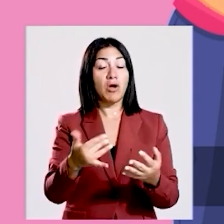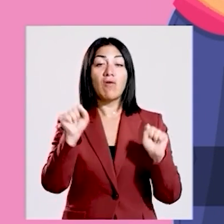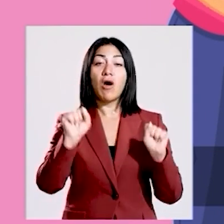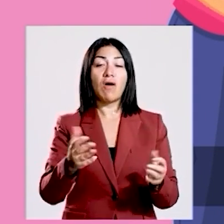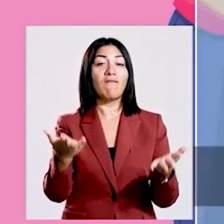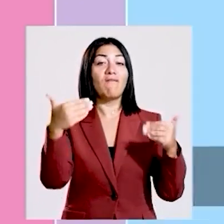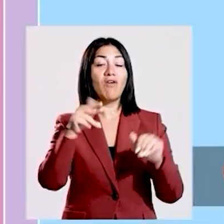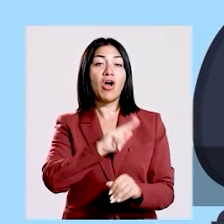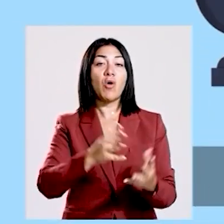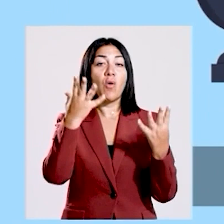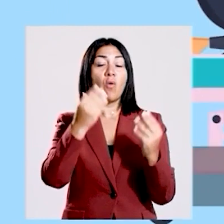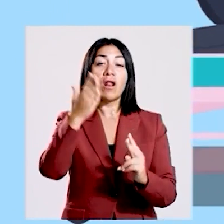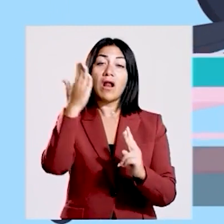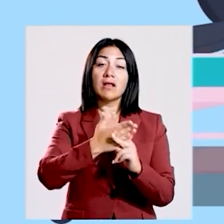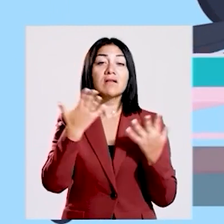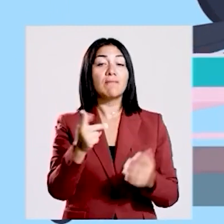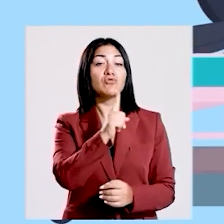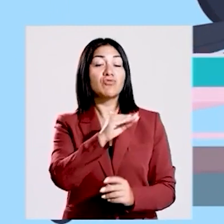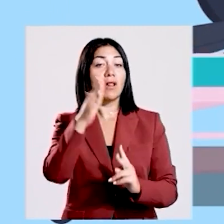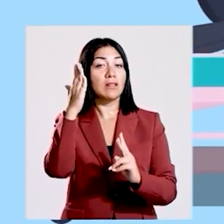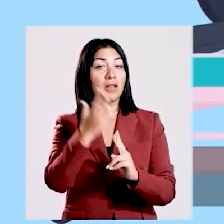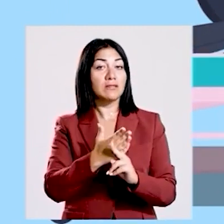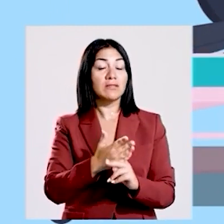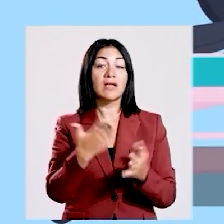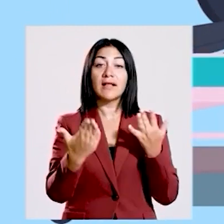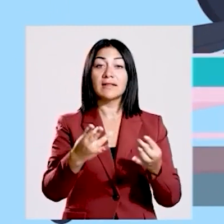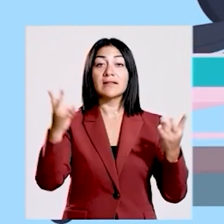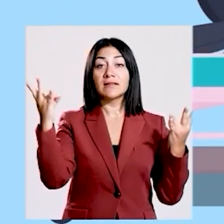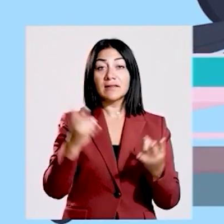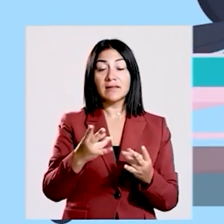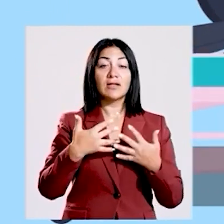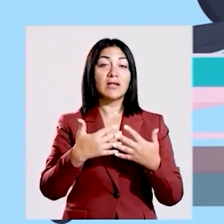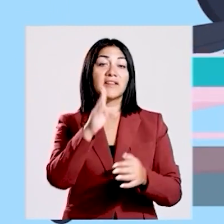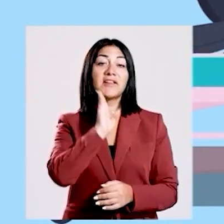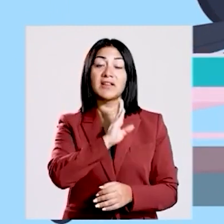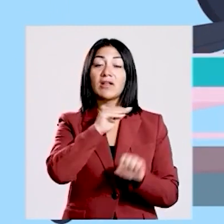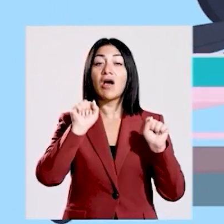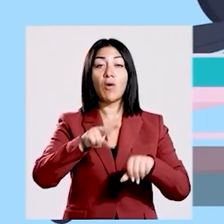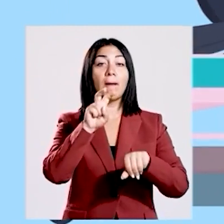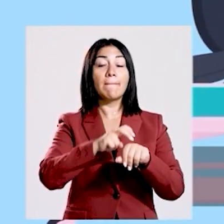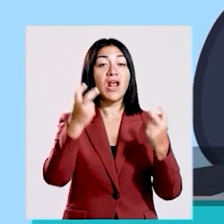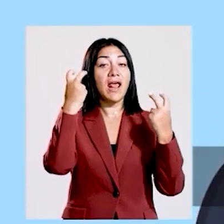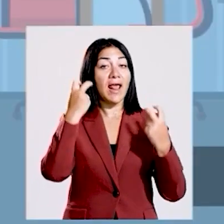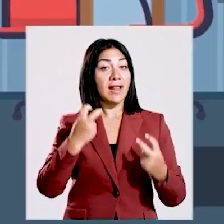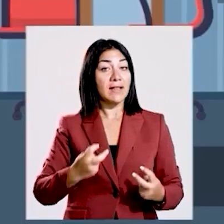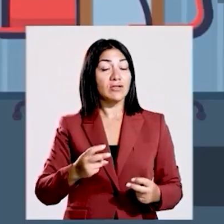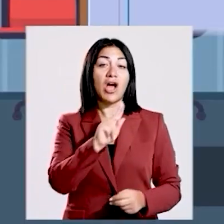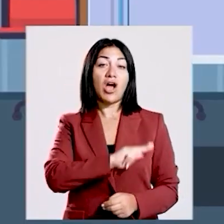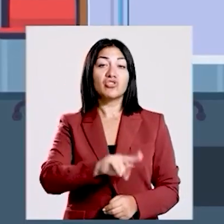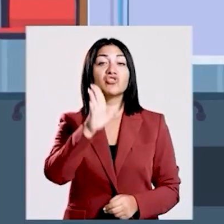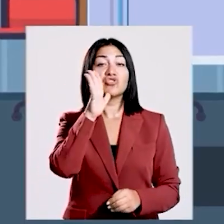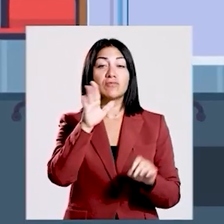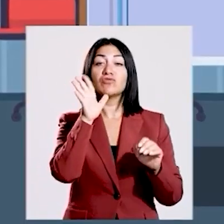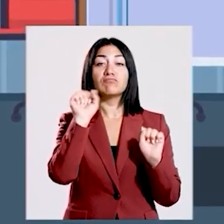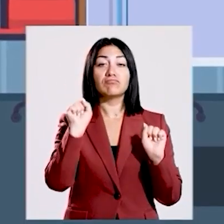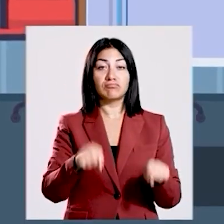օր կամ շաբաթ։ Անհրաժեշտության դեպքում հղի կինը կարող է բժշկական հետազոտություն անցնել աշխատանքի ժամին։ Արգելվում է